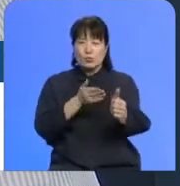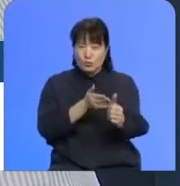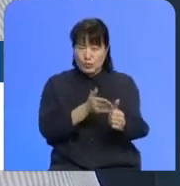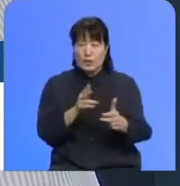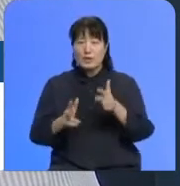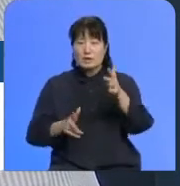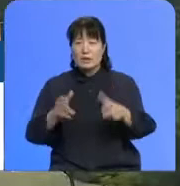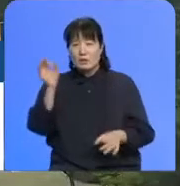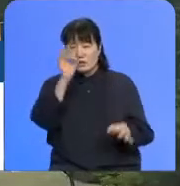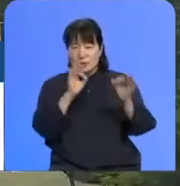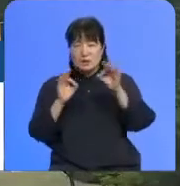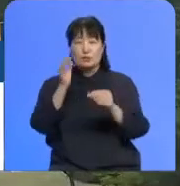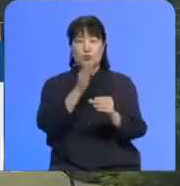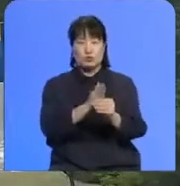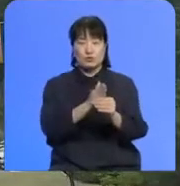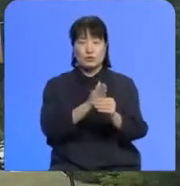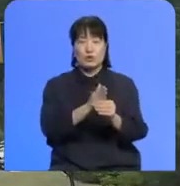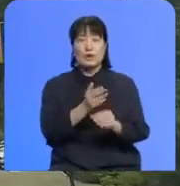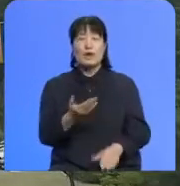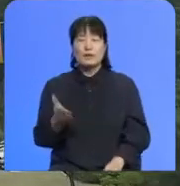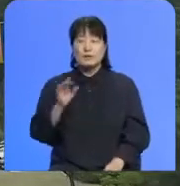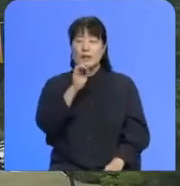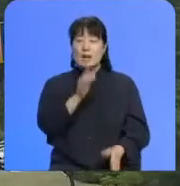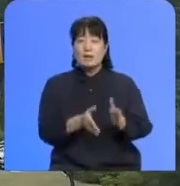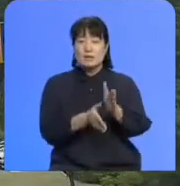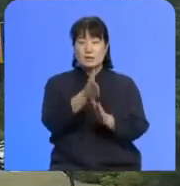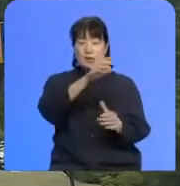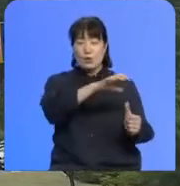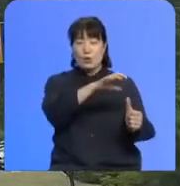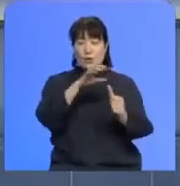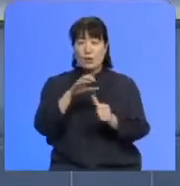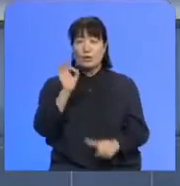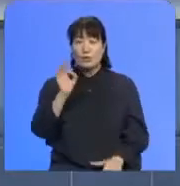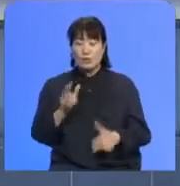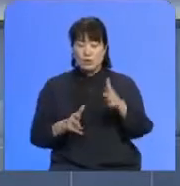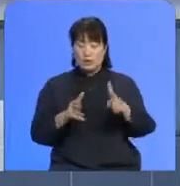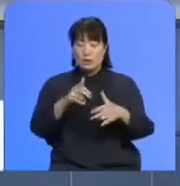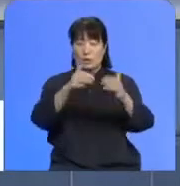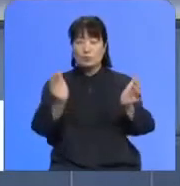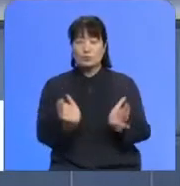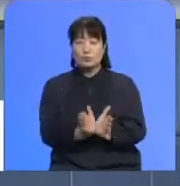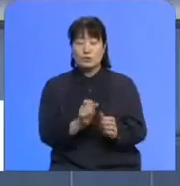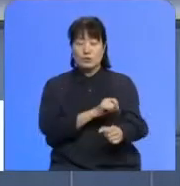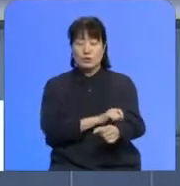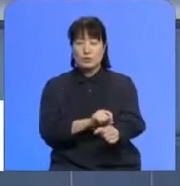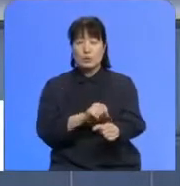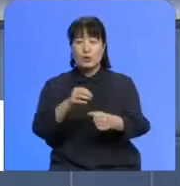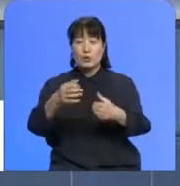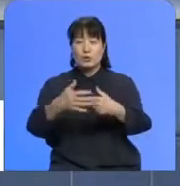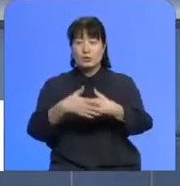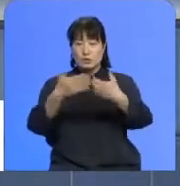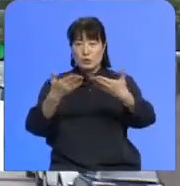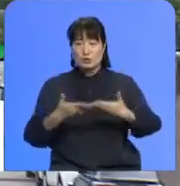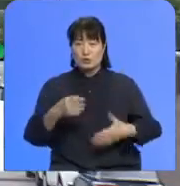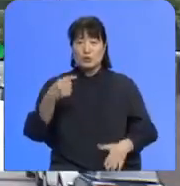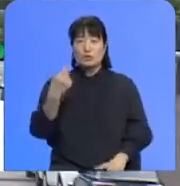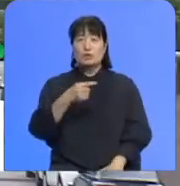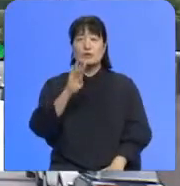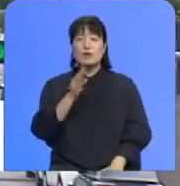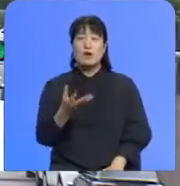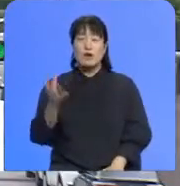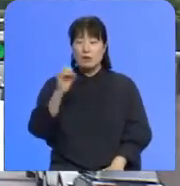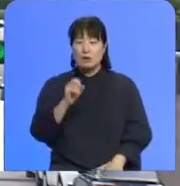사업을 발굴해서. 하지만 강릉시가 활용할 수 있는 산업통상자원부 특별지원기금 1,004억 원은